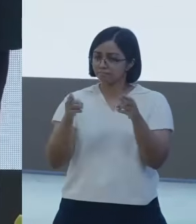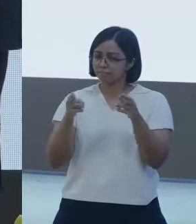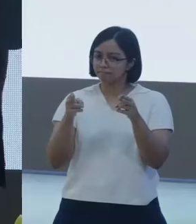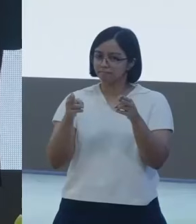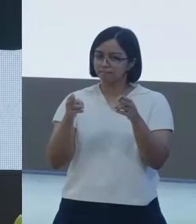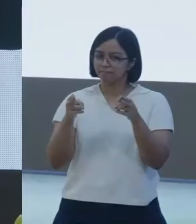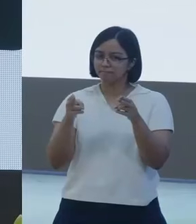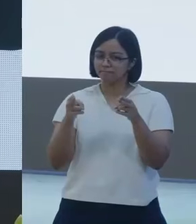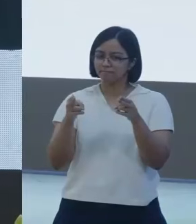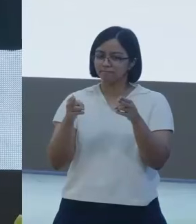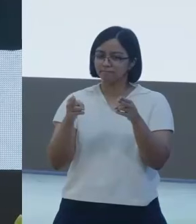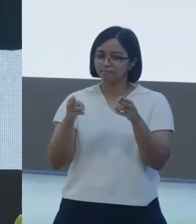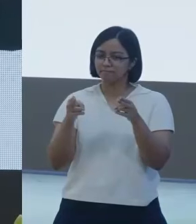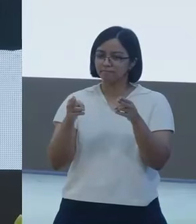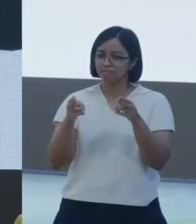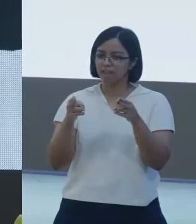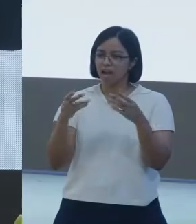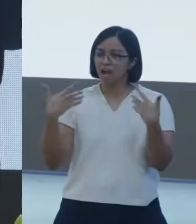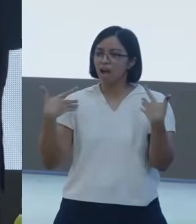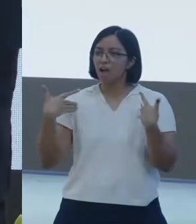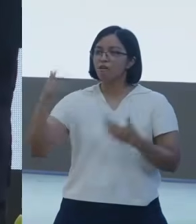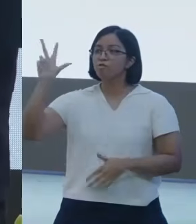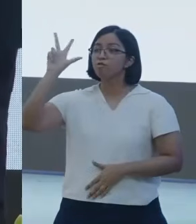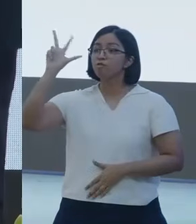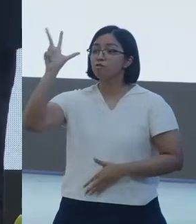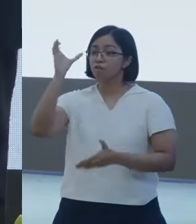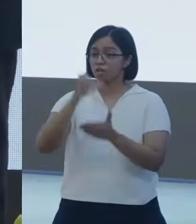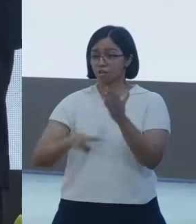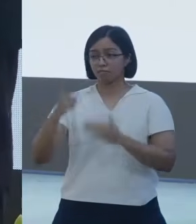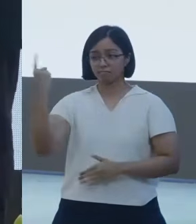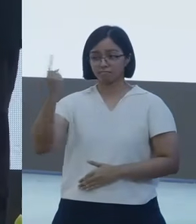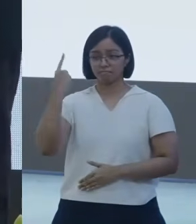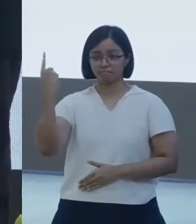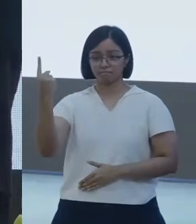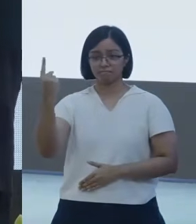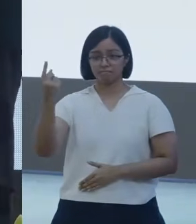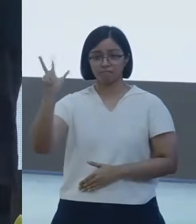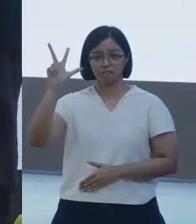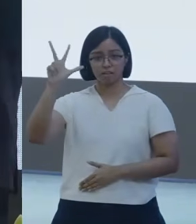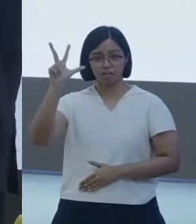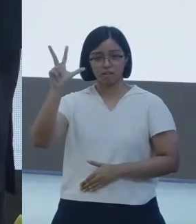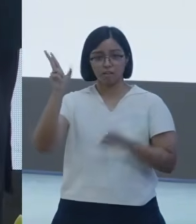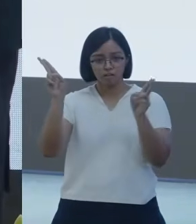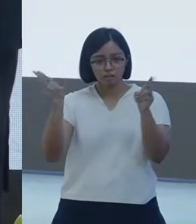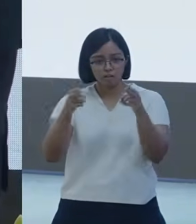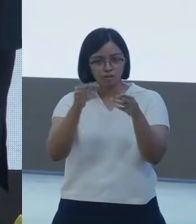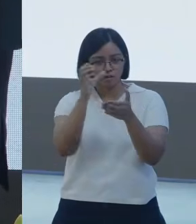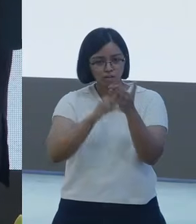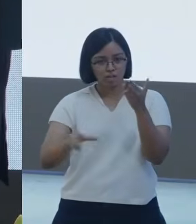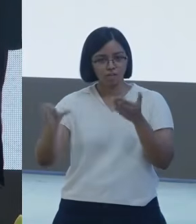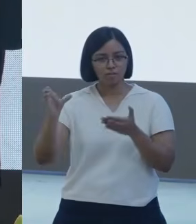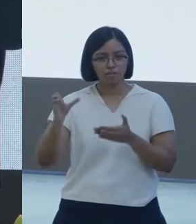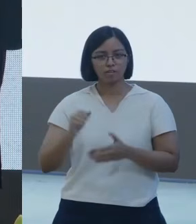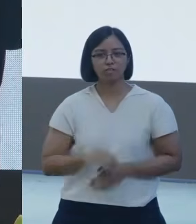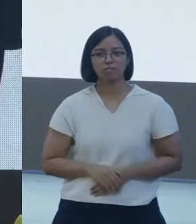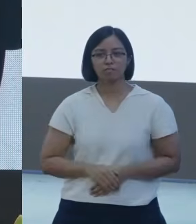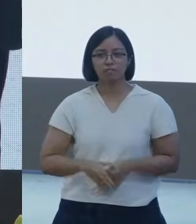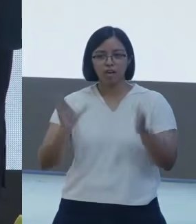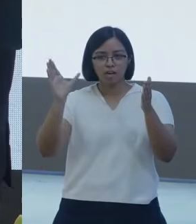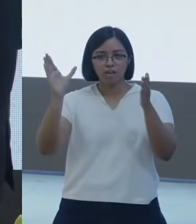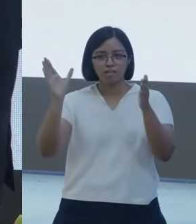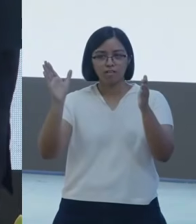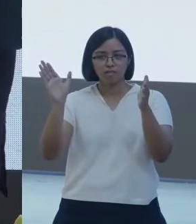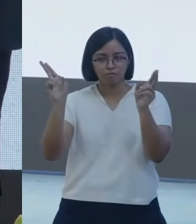Ang Titus ay merong 3 chapter lang. 3 maiksing chapter actually. So maiksi lang itong aklat na